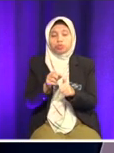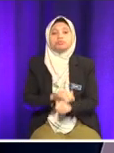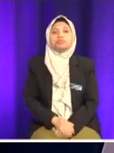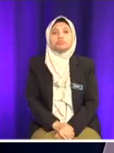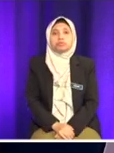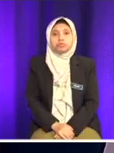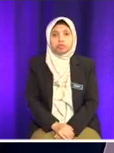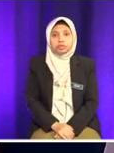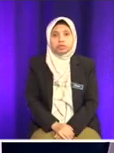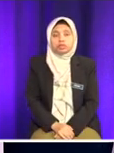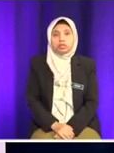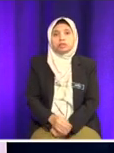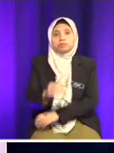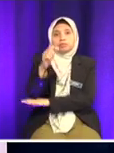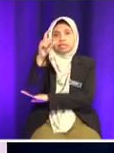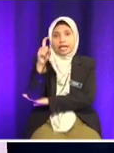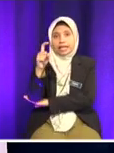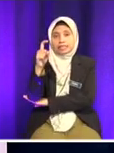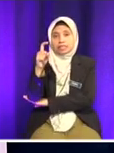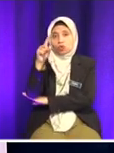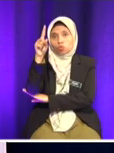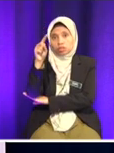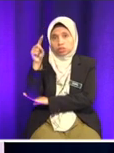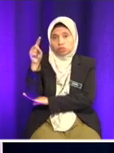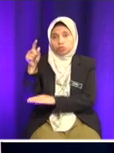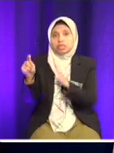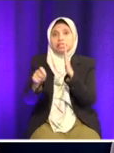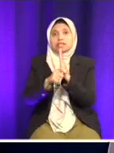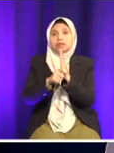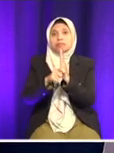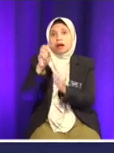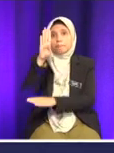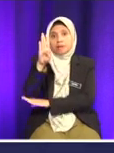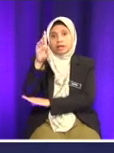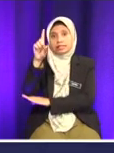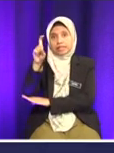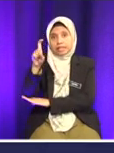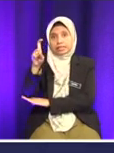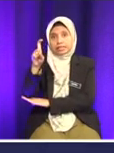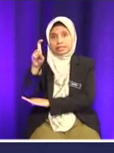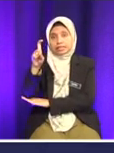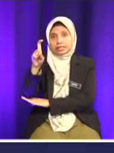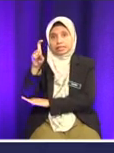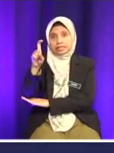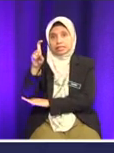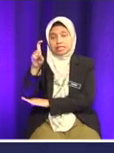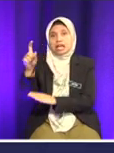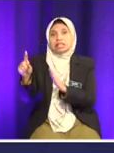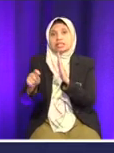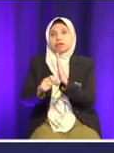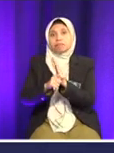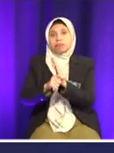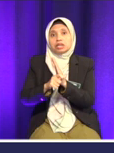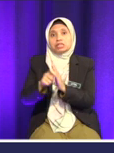pertama X kuasa 2 + 4x + 4x +